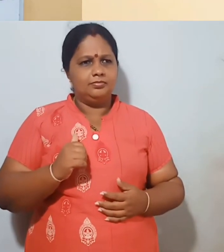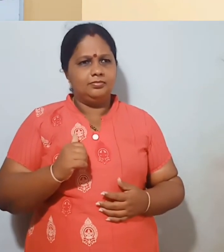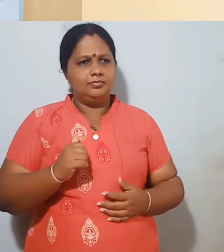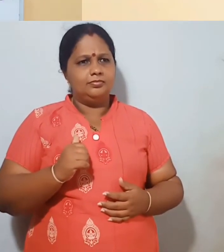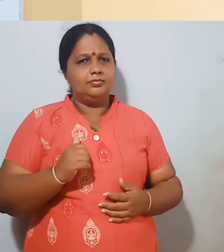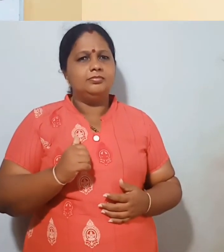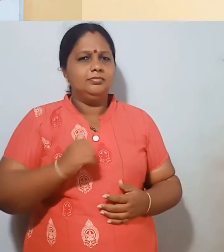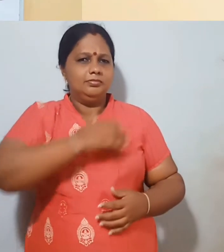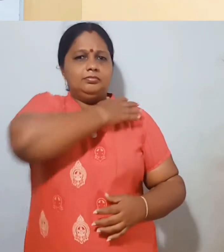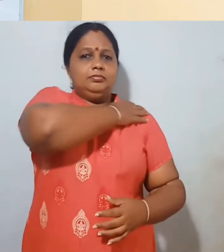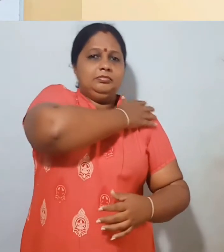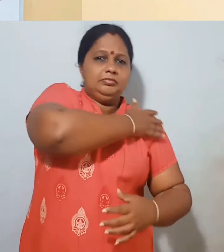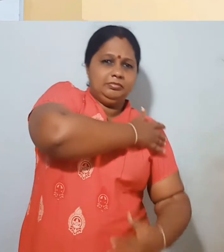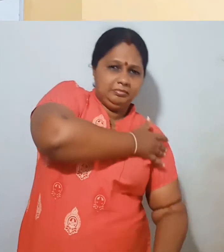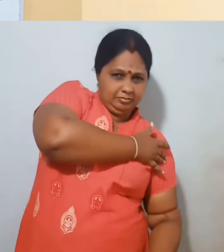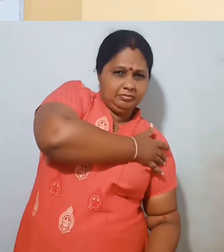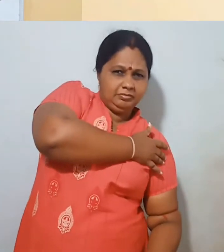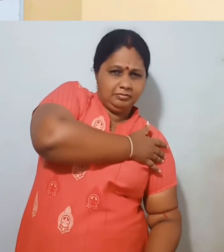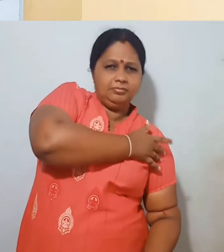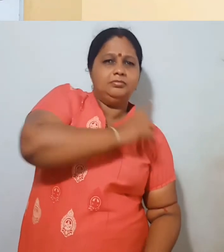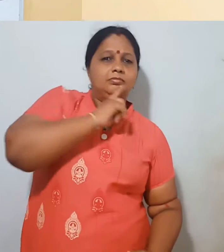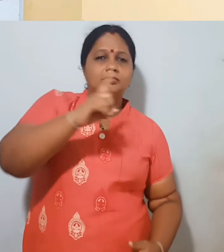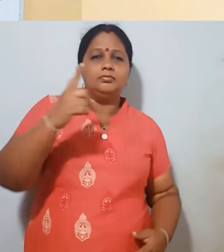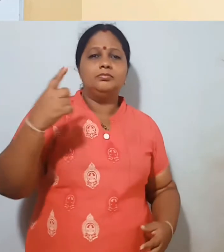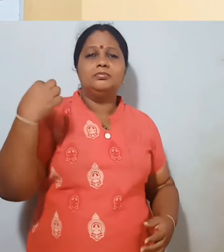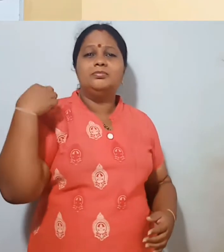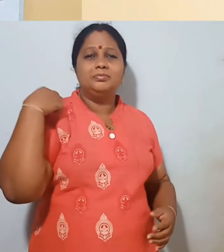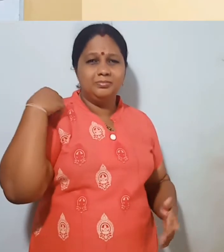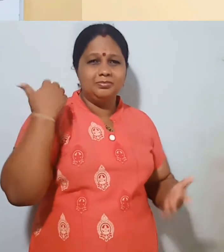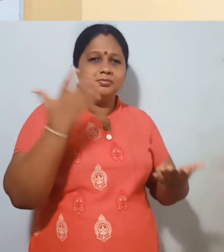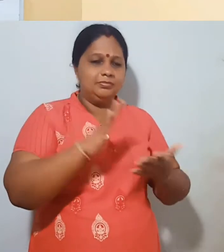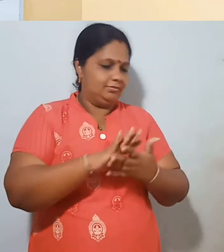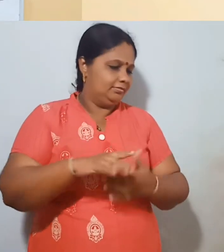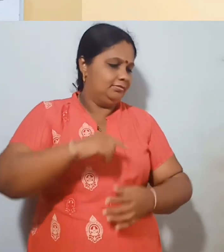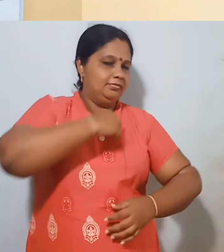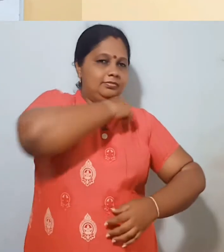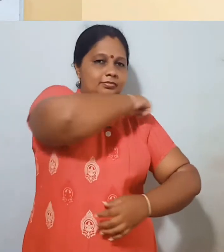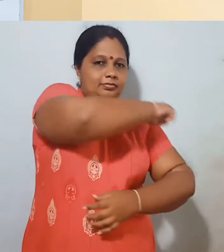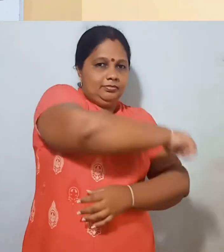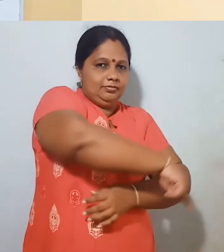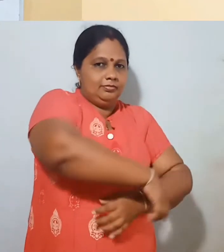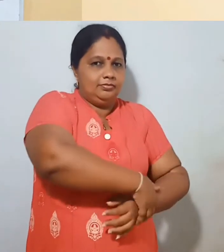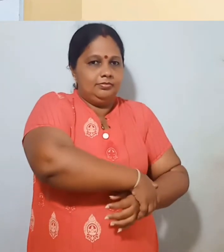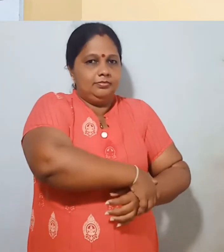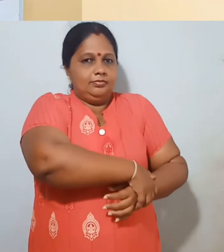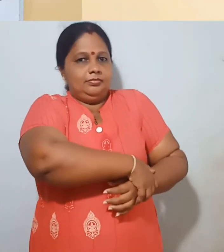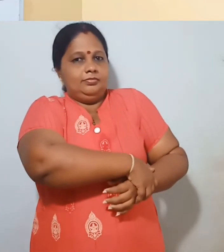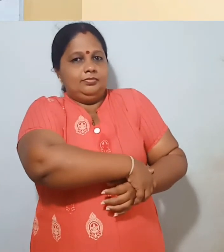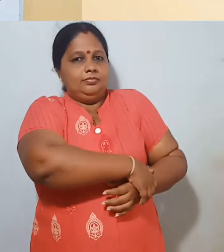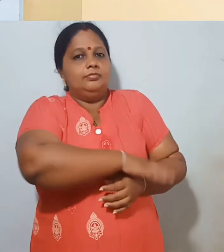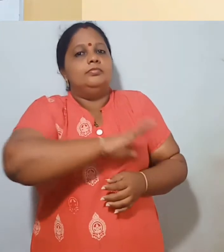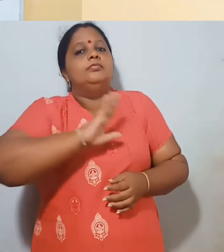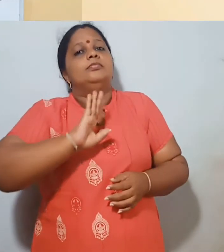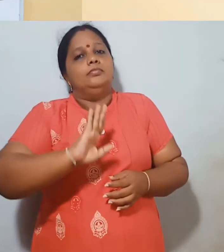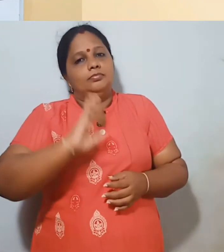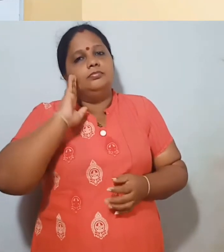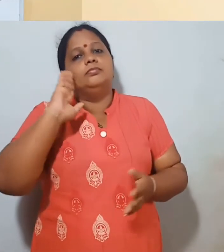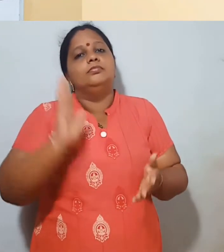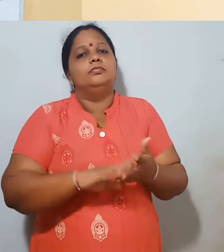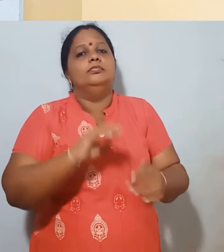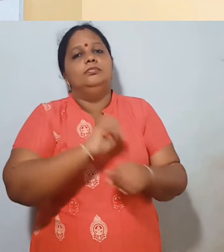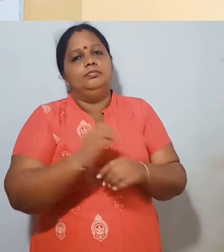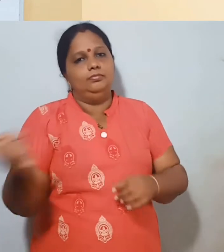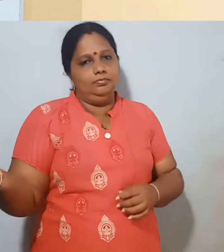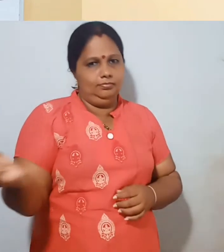இந்த கையை அப்படியே தூக்கி கழுத்துக்குள்ள அப்படியே போட்டு கட்டி விட்டீங்கன்னு சொன்னால் ஓரளவுக்கு அவருக்கு பெயின் ரிலீஃபாக இருக்கு. இவரை ஹாஸ்பிட்டலுக்கு